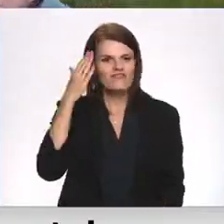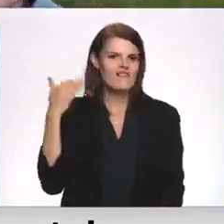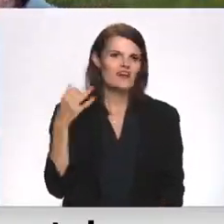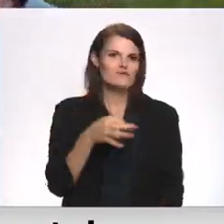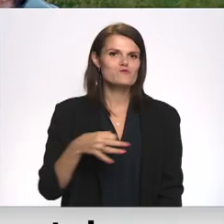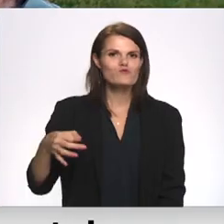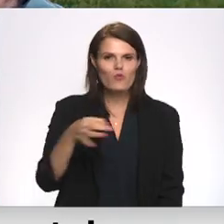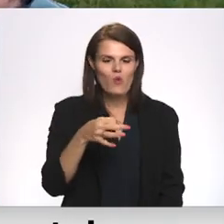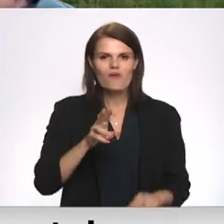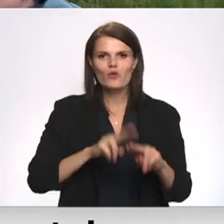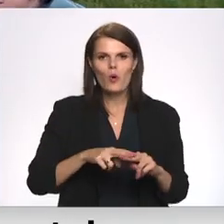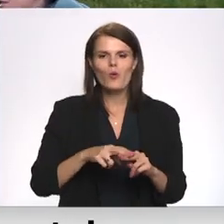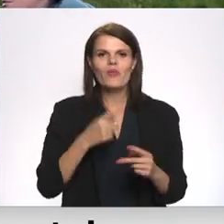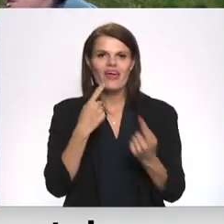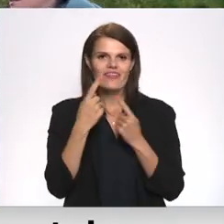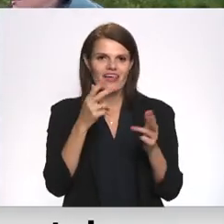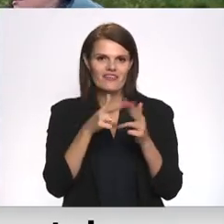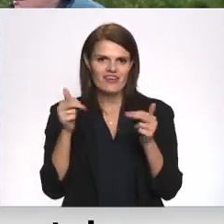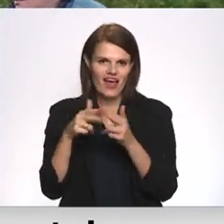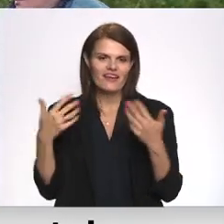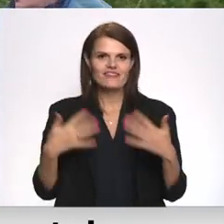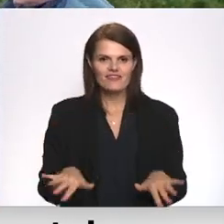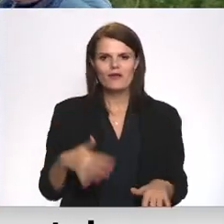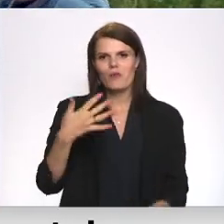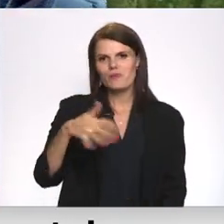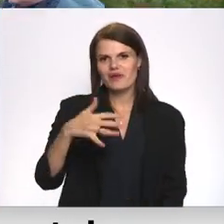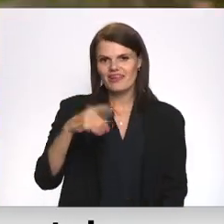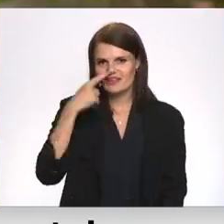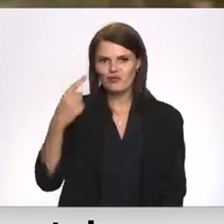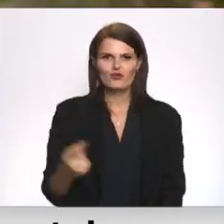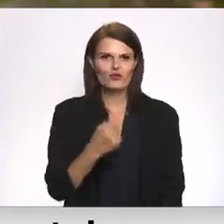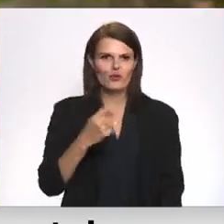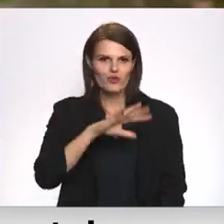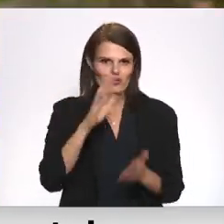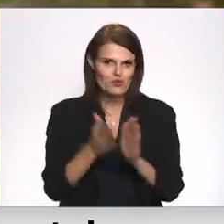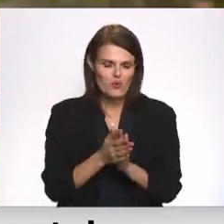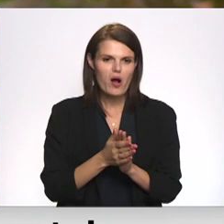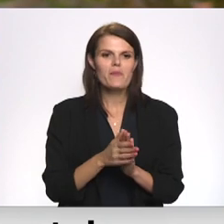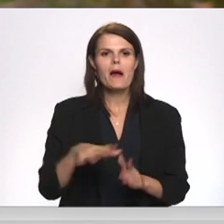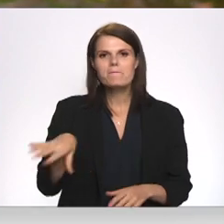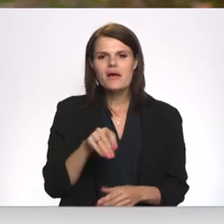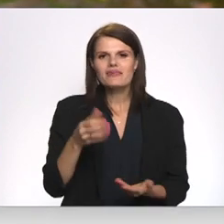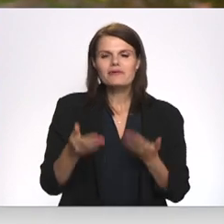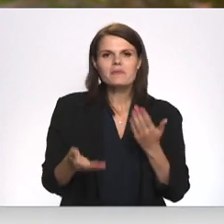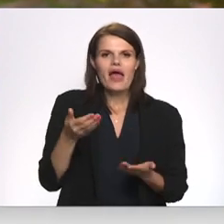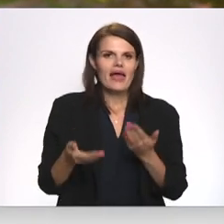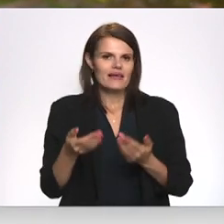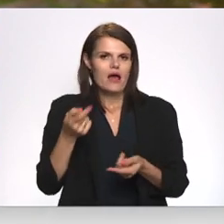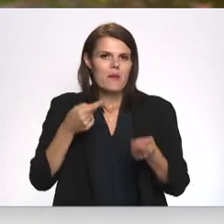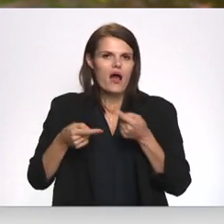novadam, un interviju ieraksti sasniedz jau aptuveni 50 stundu. Pēc būtības mēs mēģinām